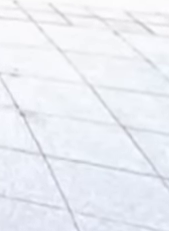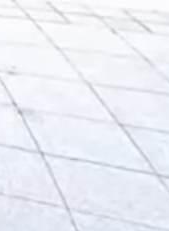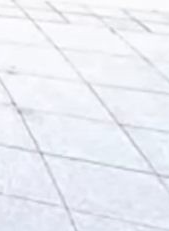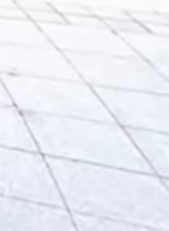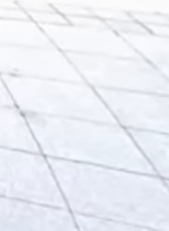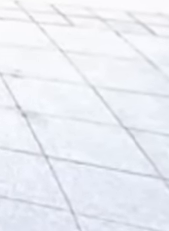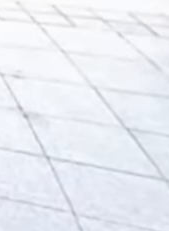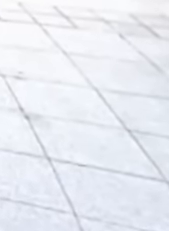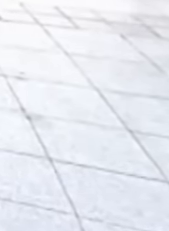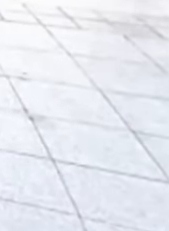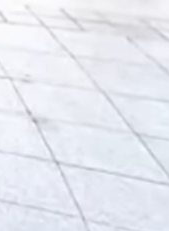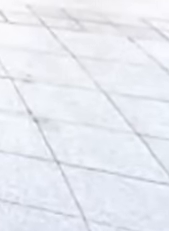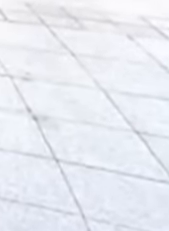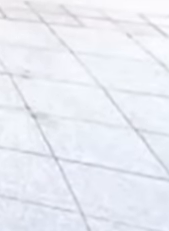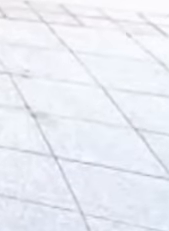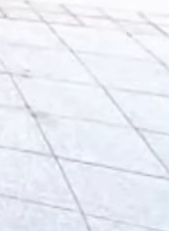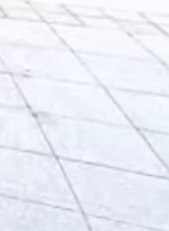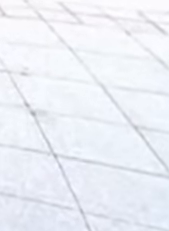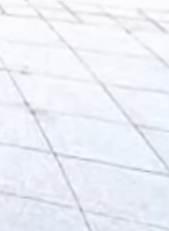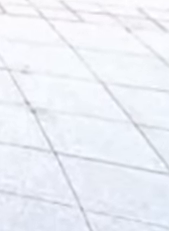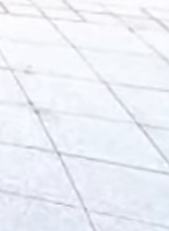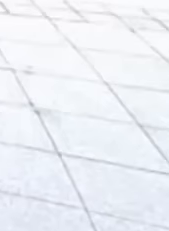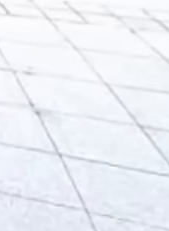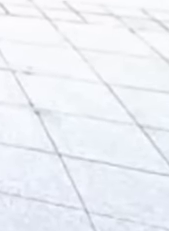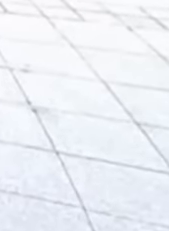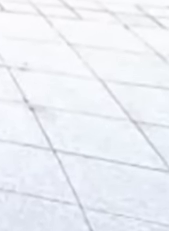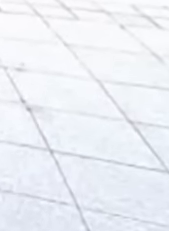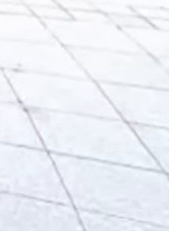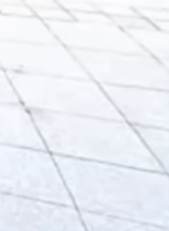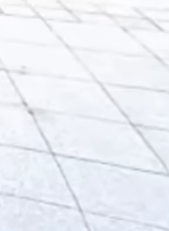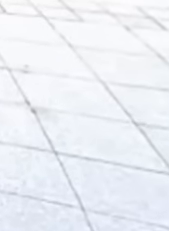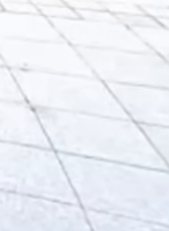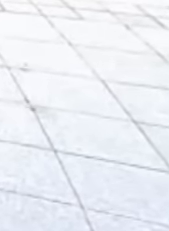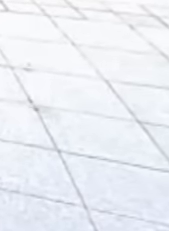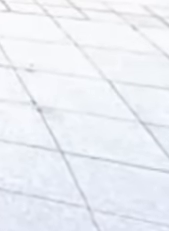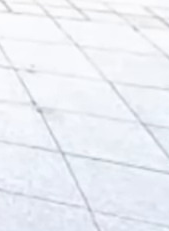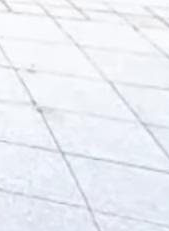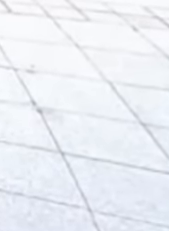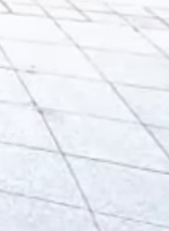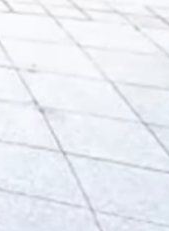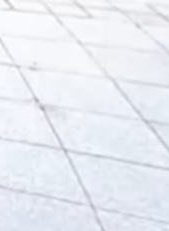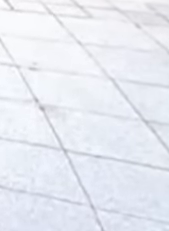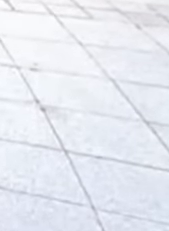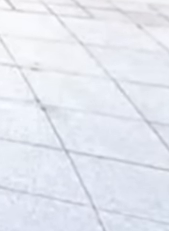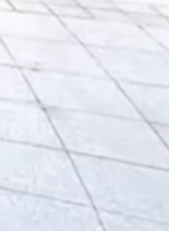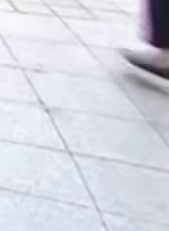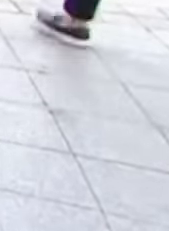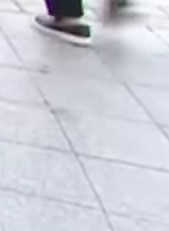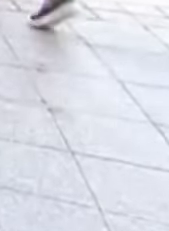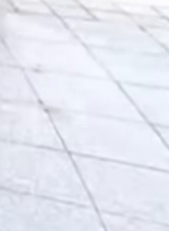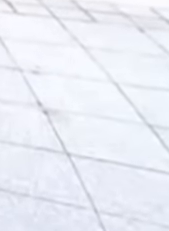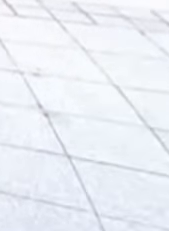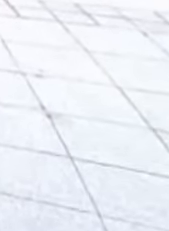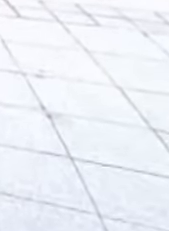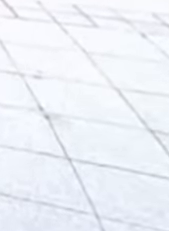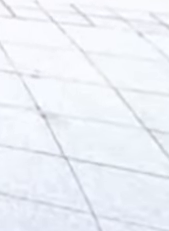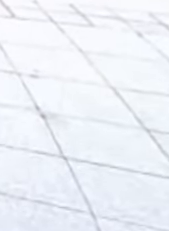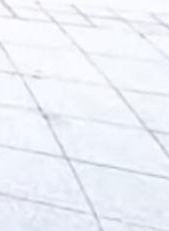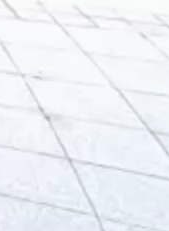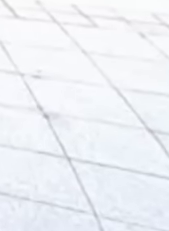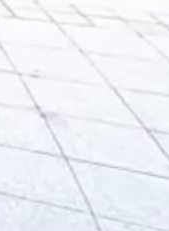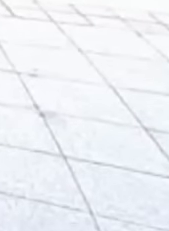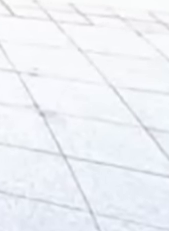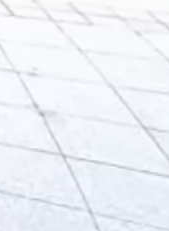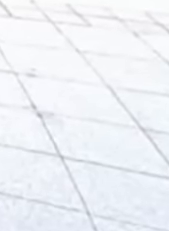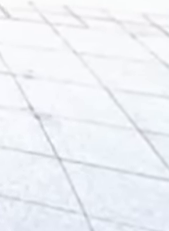주요 격전지에서 두 자릿수의 골든크로스 지지율 역선 현상이 일어나고 있다라고 분석했고, 이재명 대표와 민주당